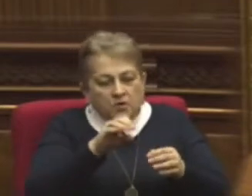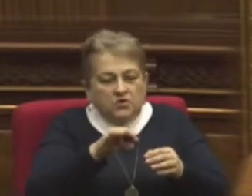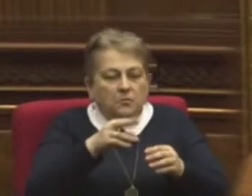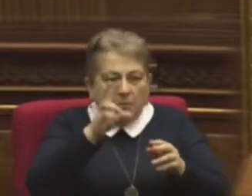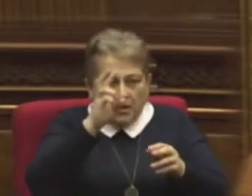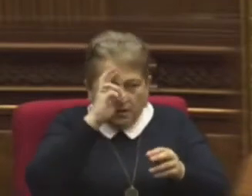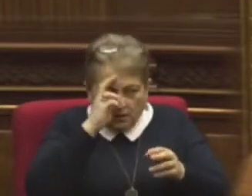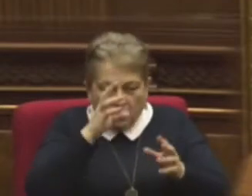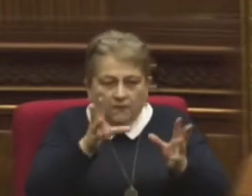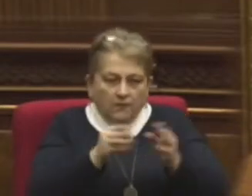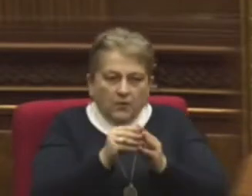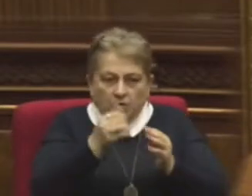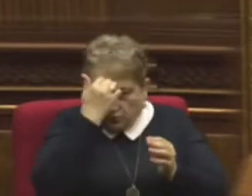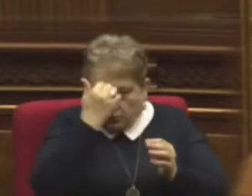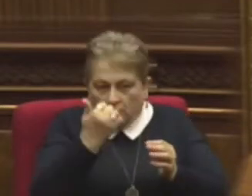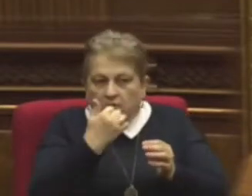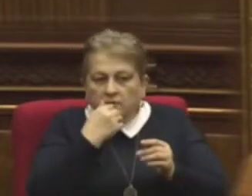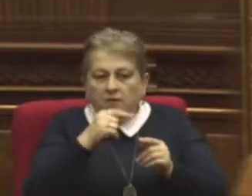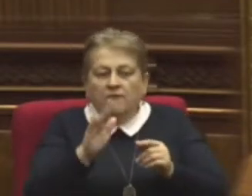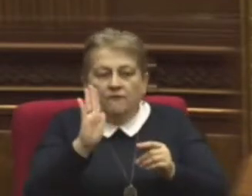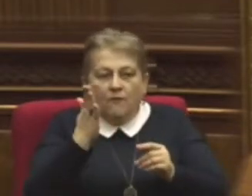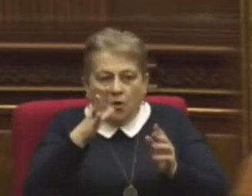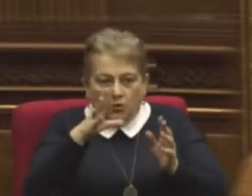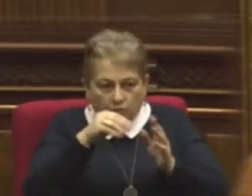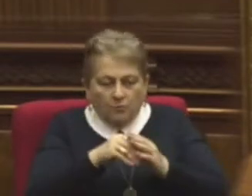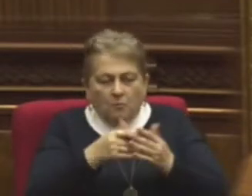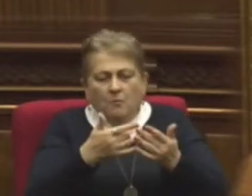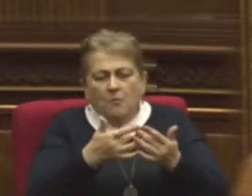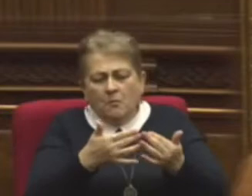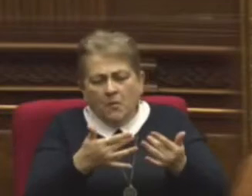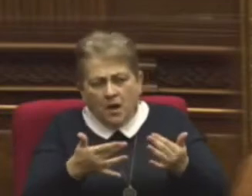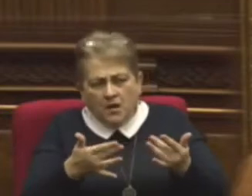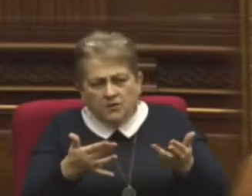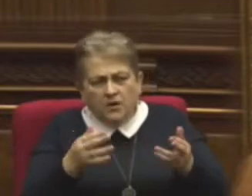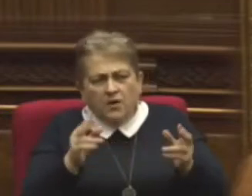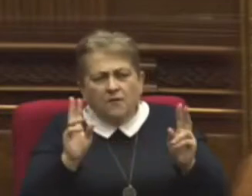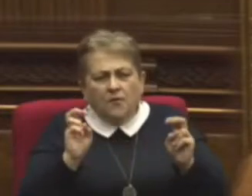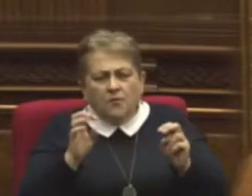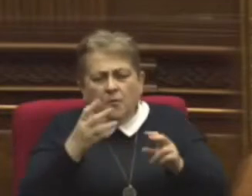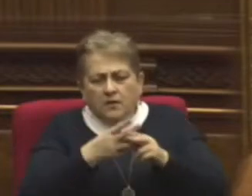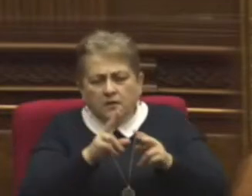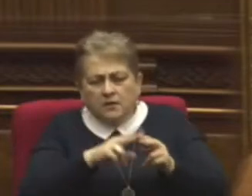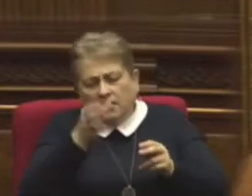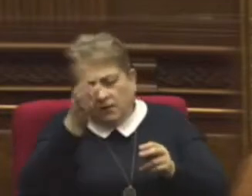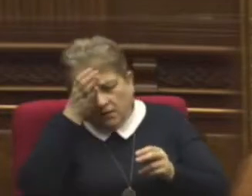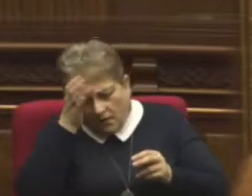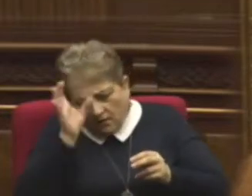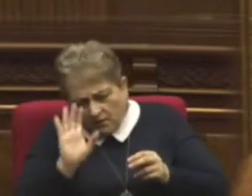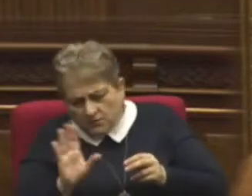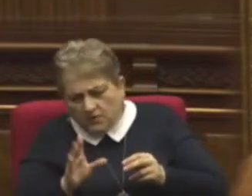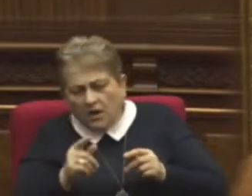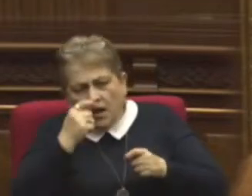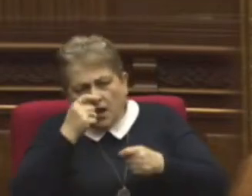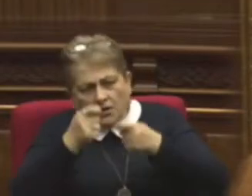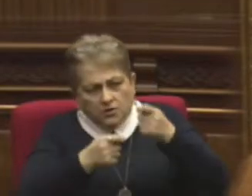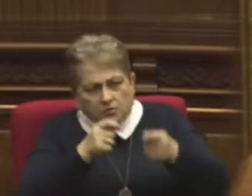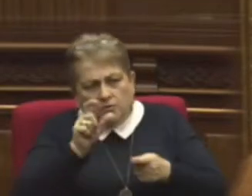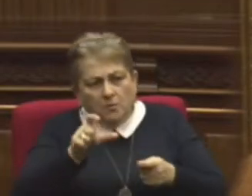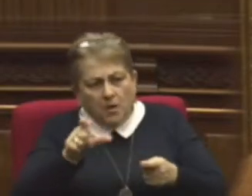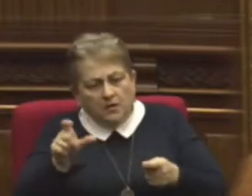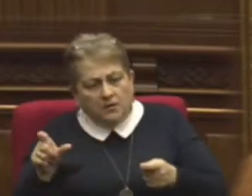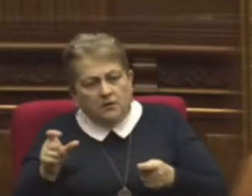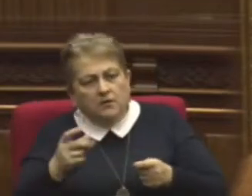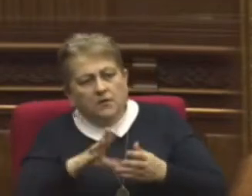շնորհիվ, որոնց շնորհիվ այդ ոլորտում գործում է բազմաթիվ ֆորմալ ոչ գիտնականներ, բայց հետազոտություններով զբաղվում